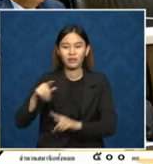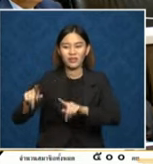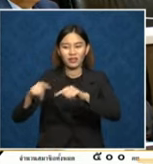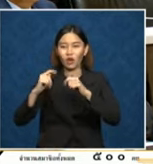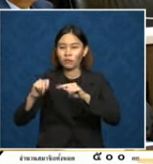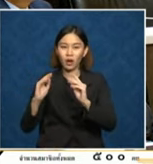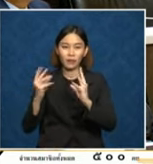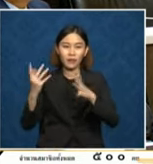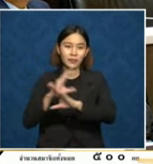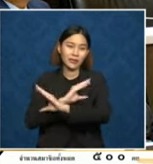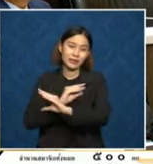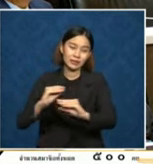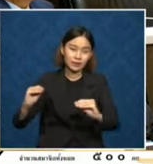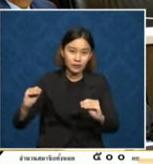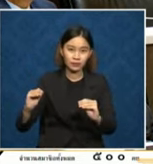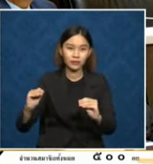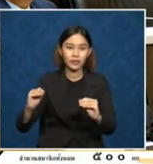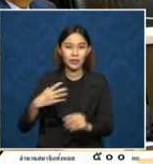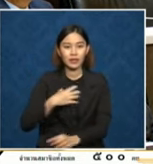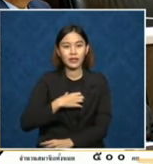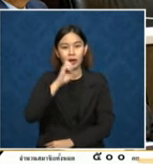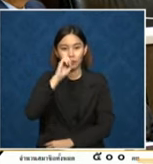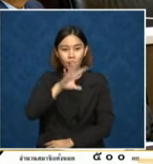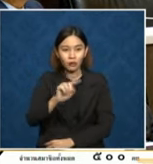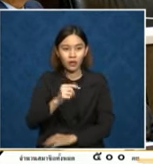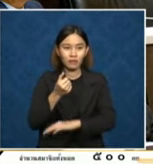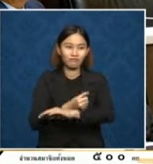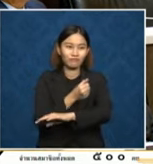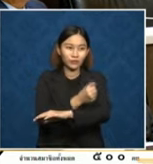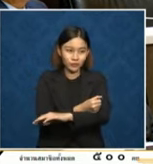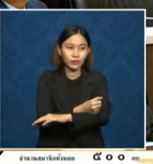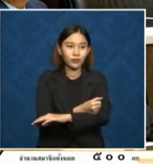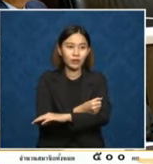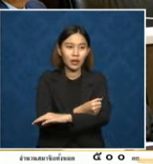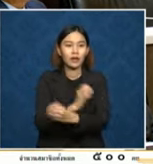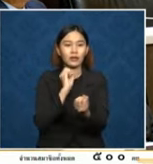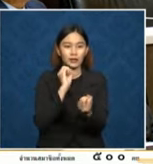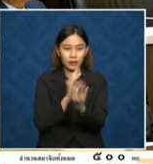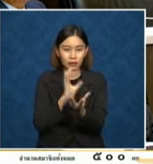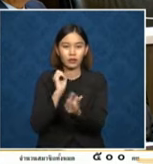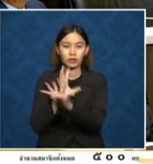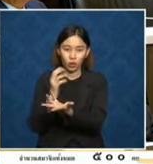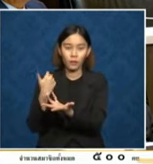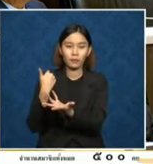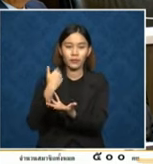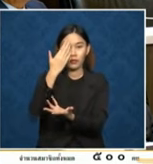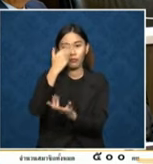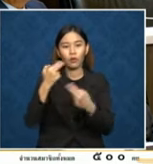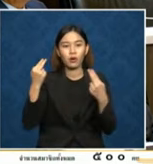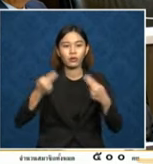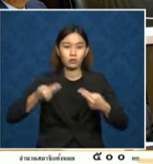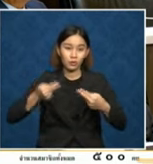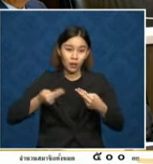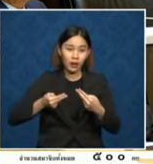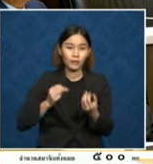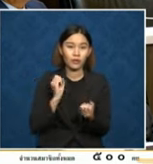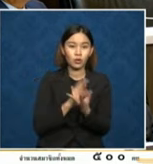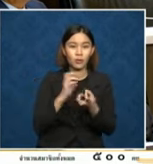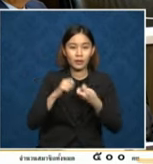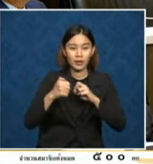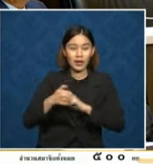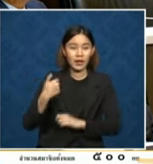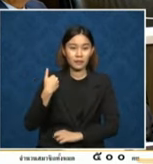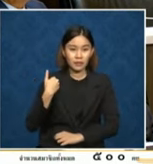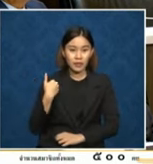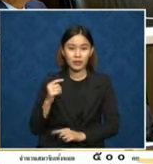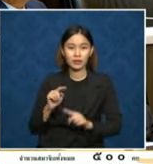น้าเช่นกันอยากจะบอกว่าลูกจ้างได้รับผลกระทบจากภัยสงครามนะครับได้รับความเดือดร้อนอย่างมากแล้ว